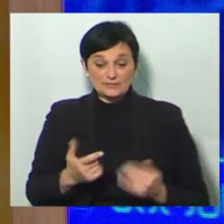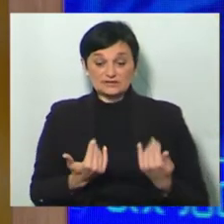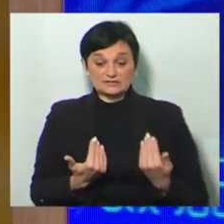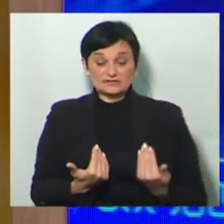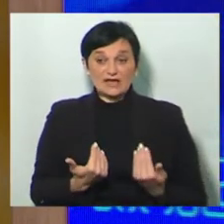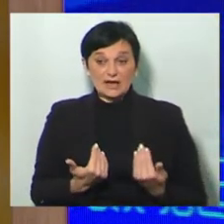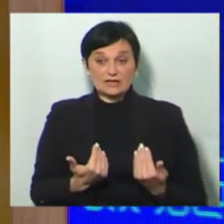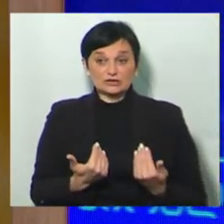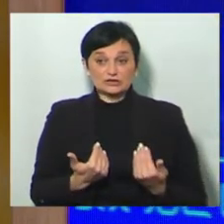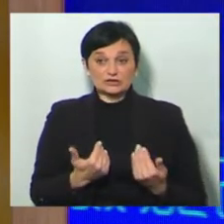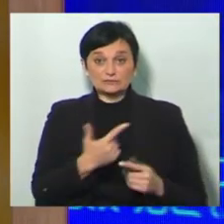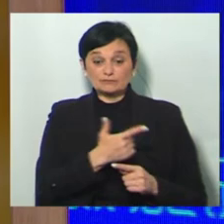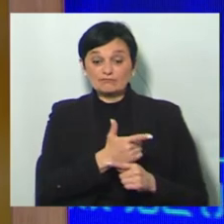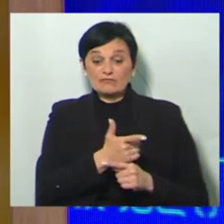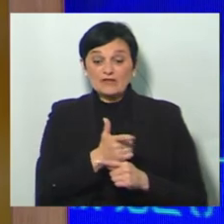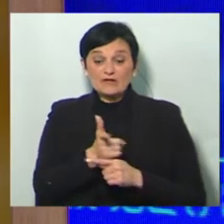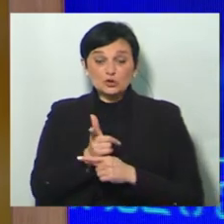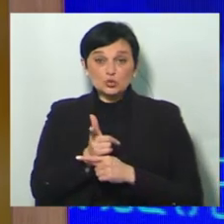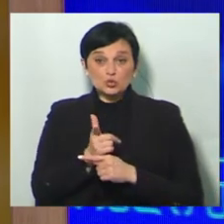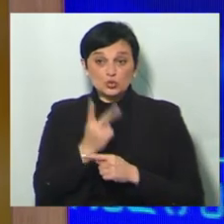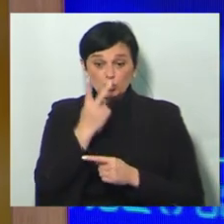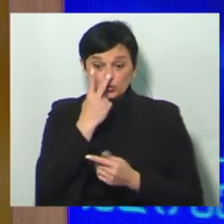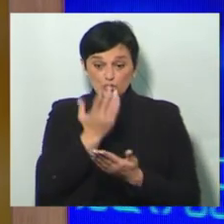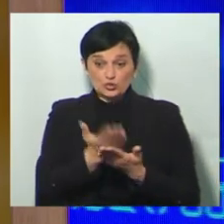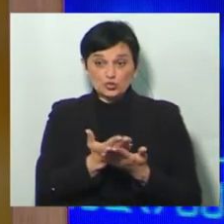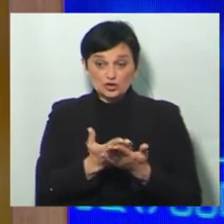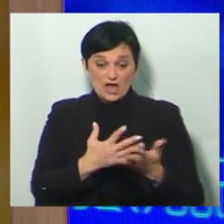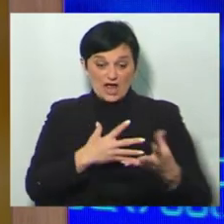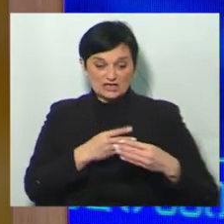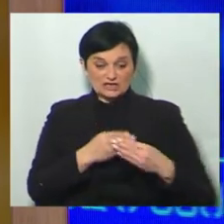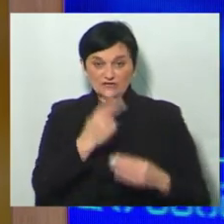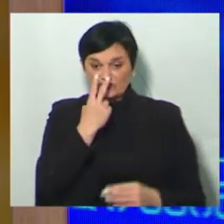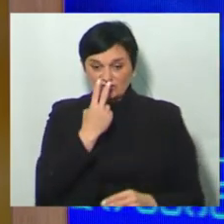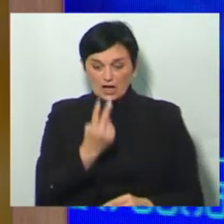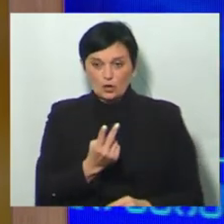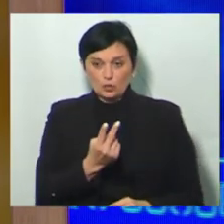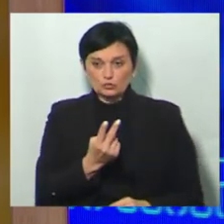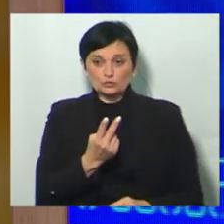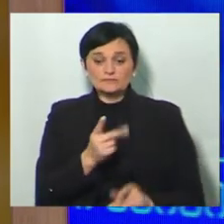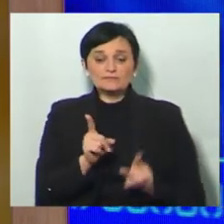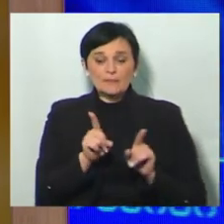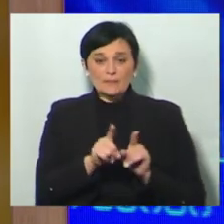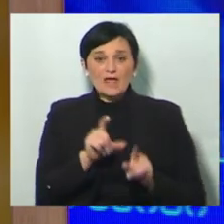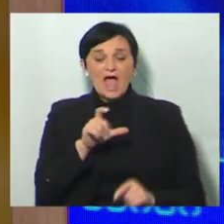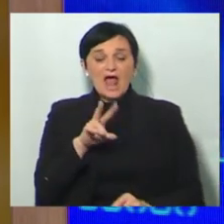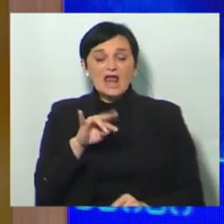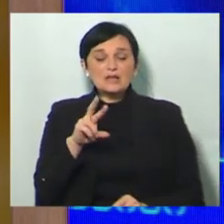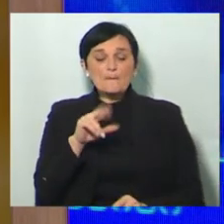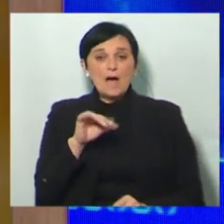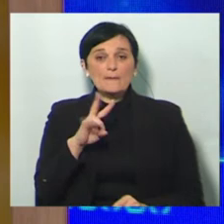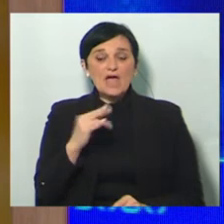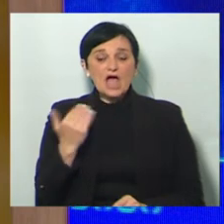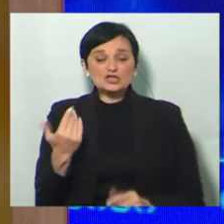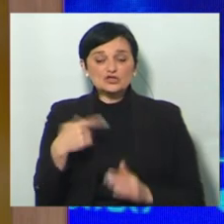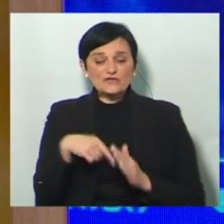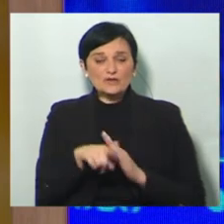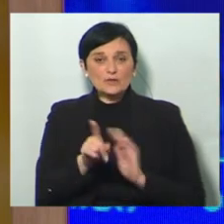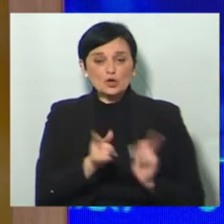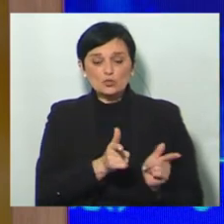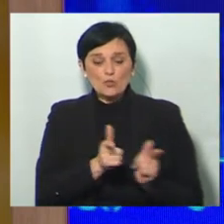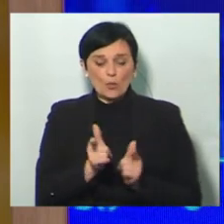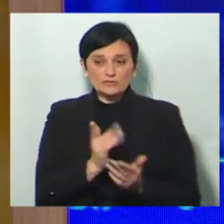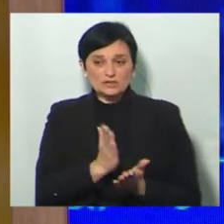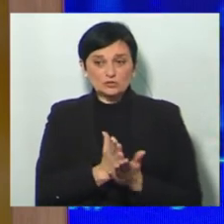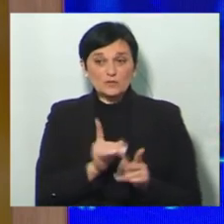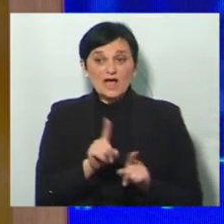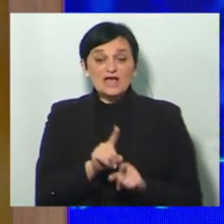დღეს სიუჟეტი, რომელიც უნდა თქვენთან ერთად ნახოთ, რომელიც ასევე ელენე პაპიაშვილის მიერ არის მომზადებული,